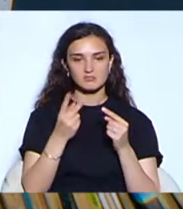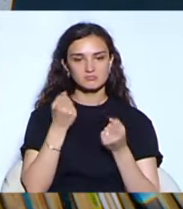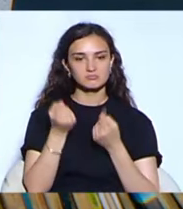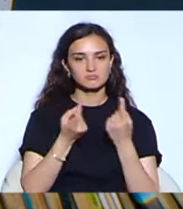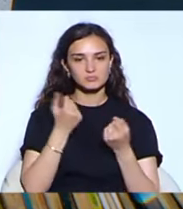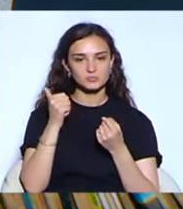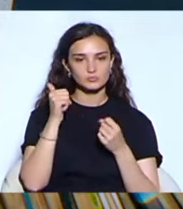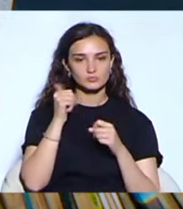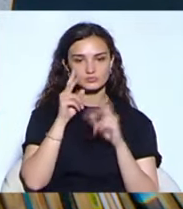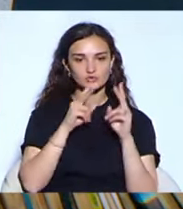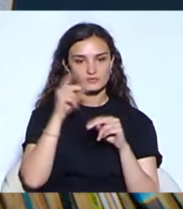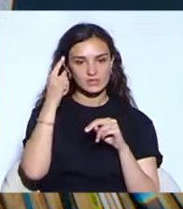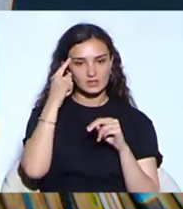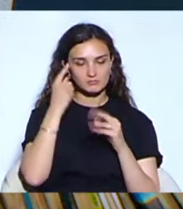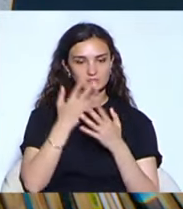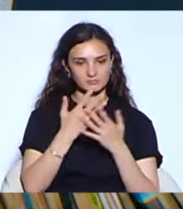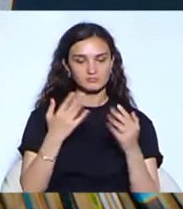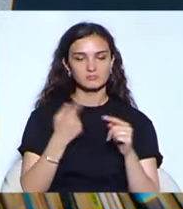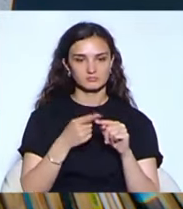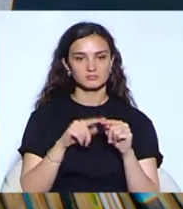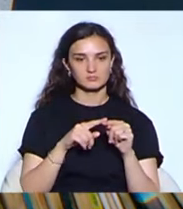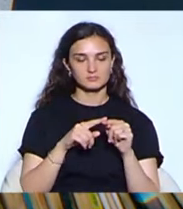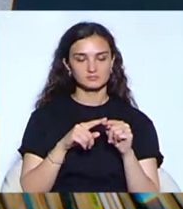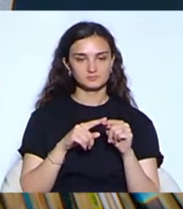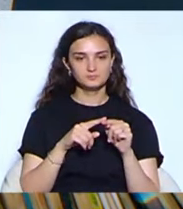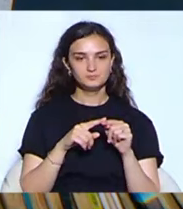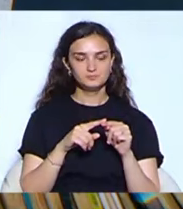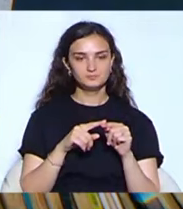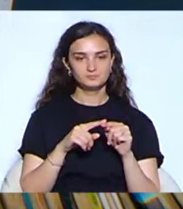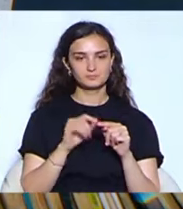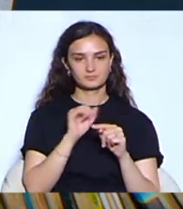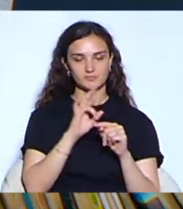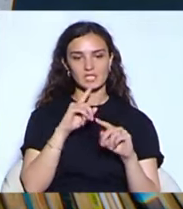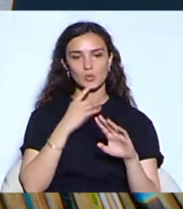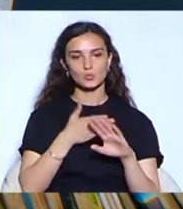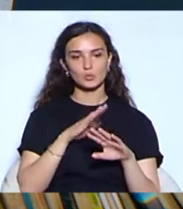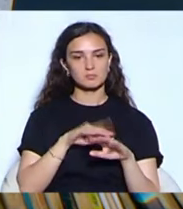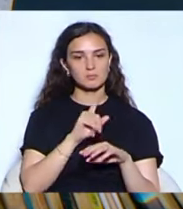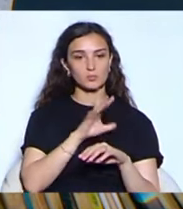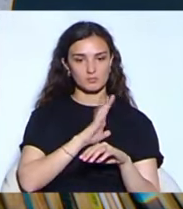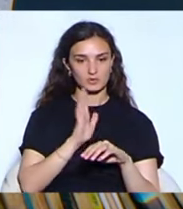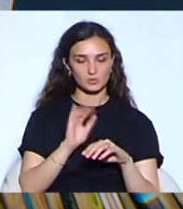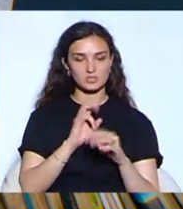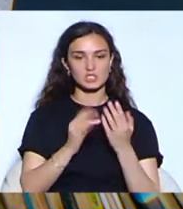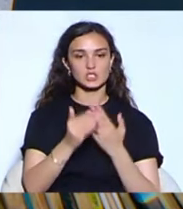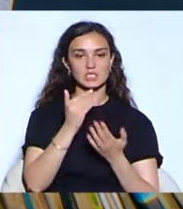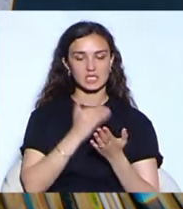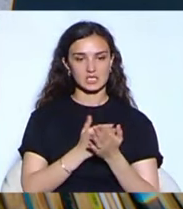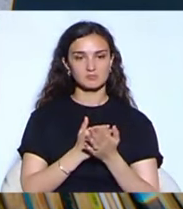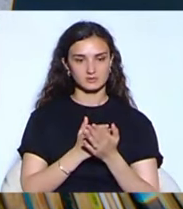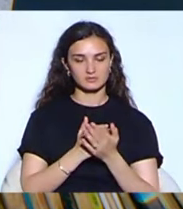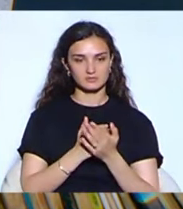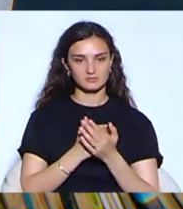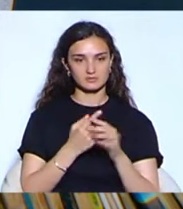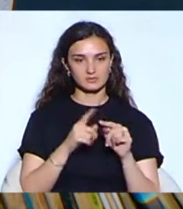რაც მთავარია ზრუნვა სხვადასხვა პრობლემის თავიდან ასაცილებლად, ან გართულებების, ან შედეგების თავიდან ასაცილებლად,